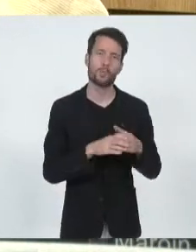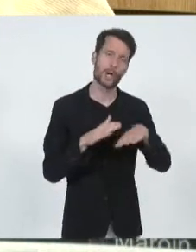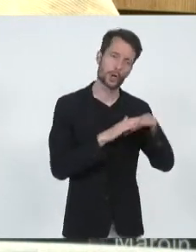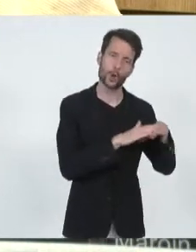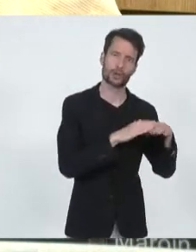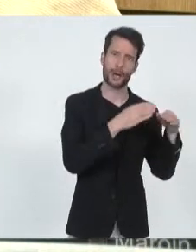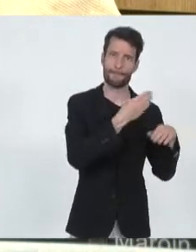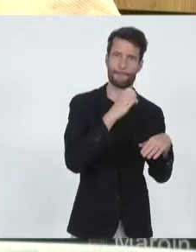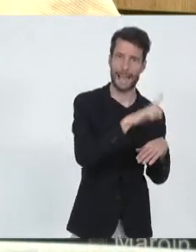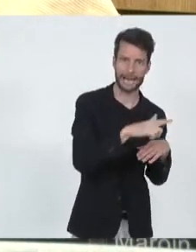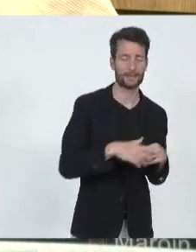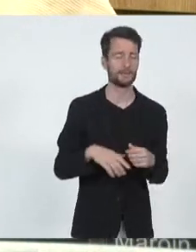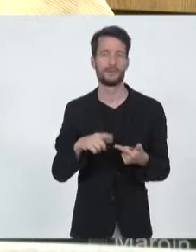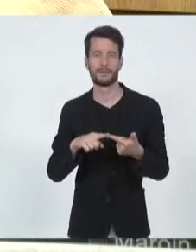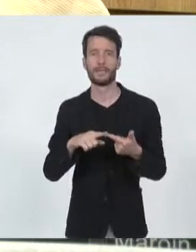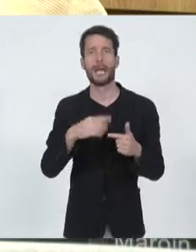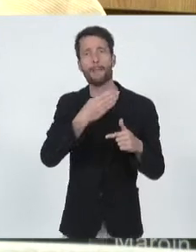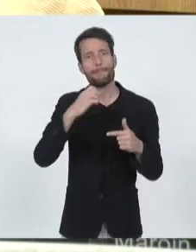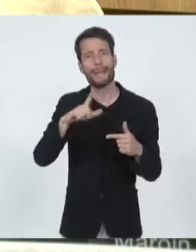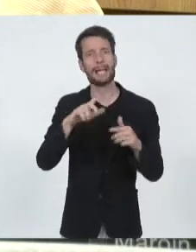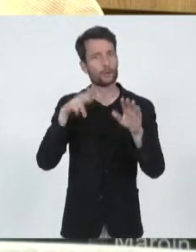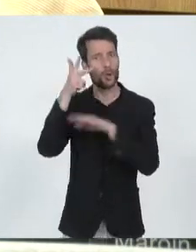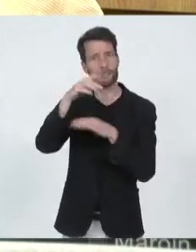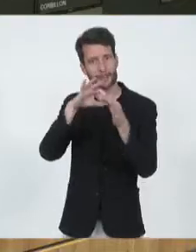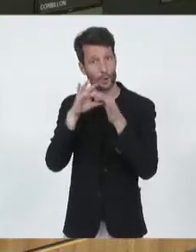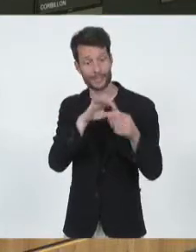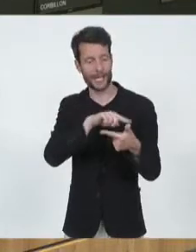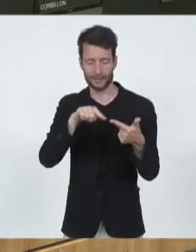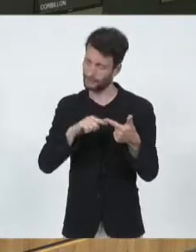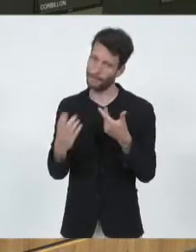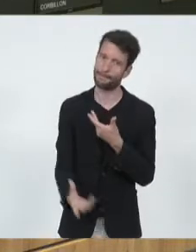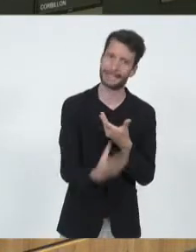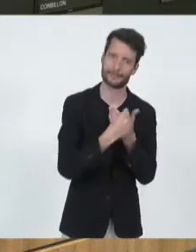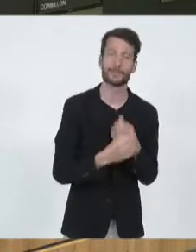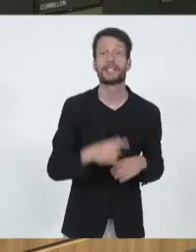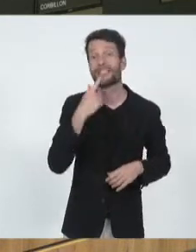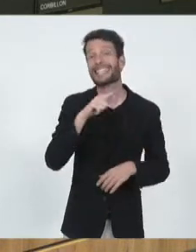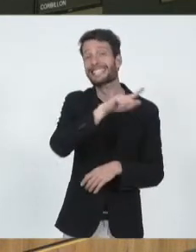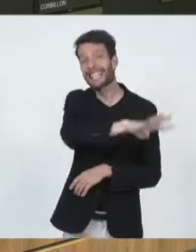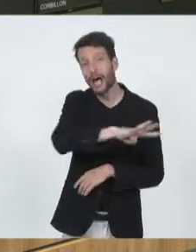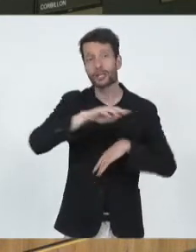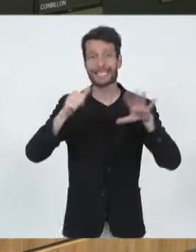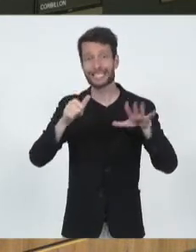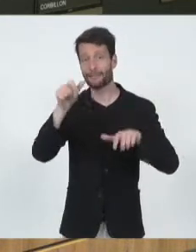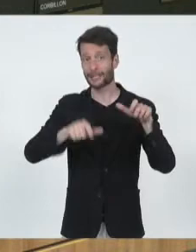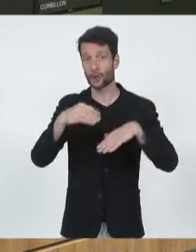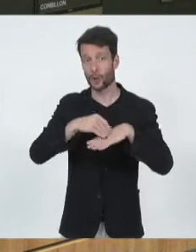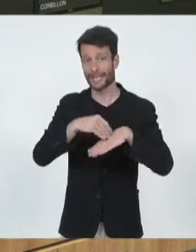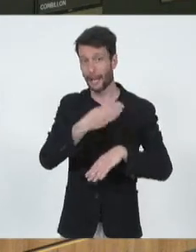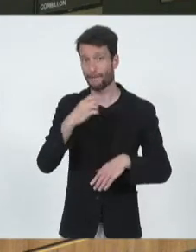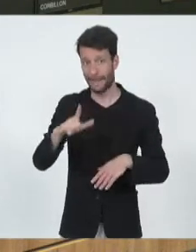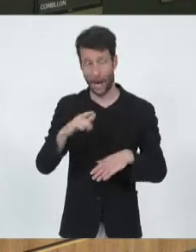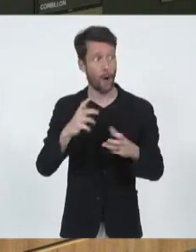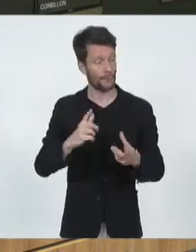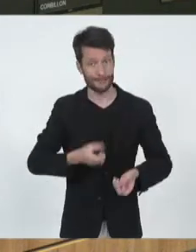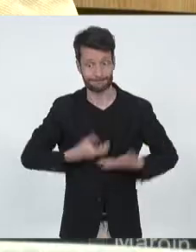Métropole durable et solidaire s'associent à cette proposition. Ce sont donc 46 conseillers métropolitains qui vous demandaient de porter à l'ordre du jour